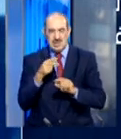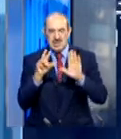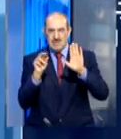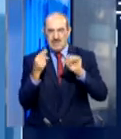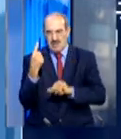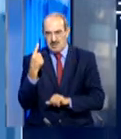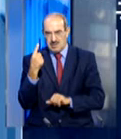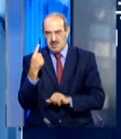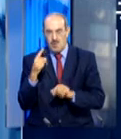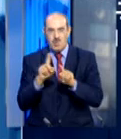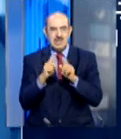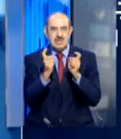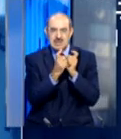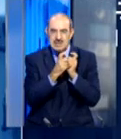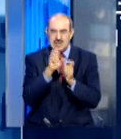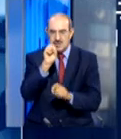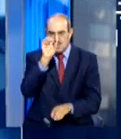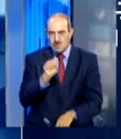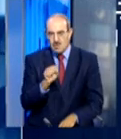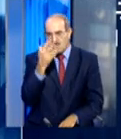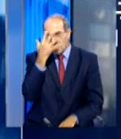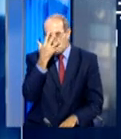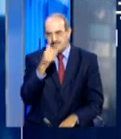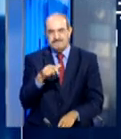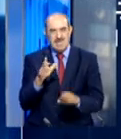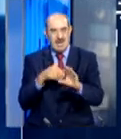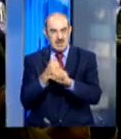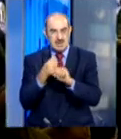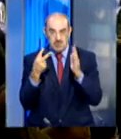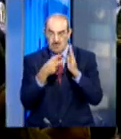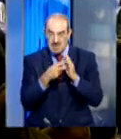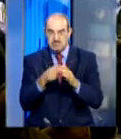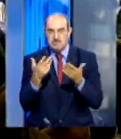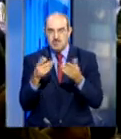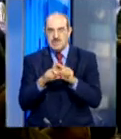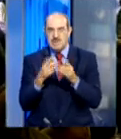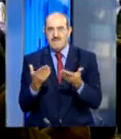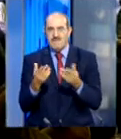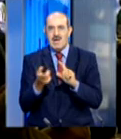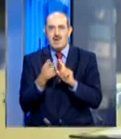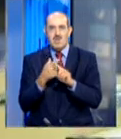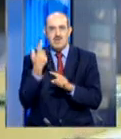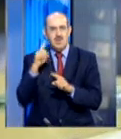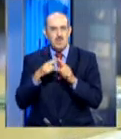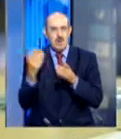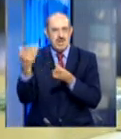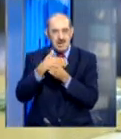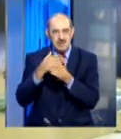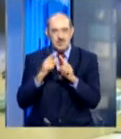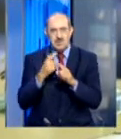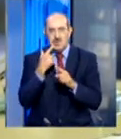1981 والصراع الإثيوبي الإريتري عام 2000، أصبحت اليوم مرجعا في الوساطة